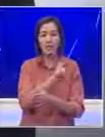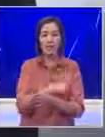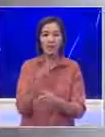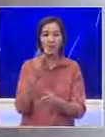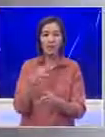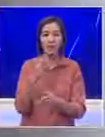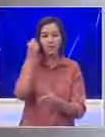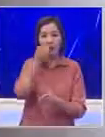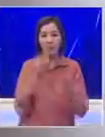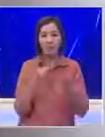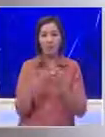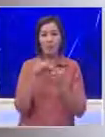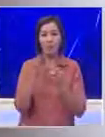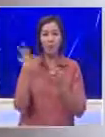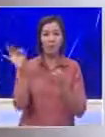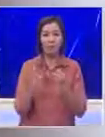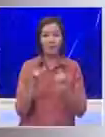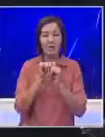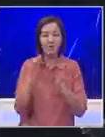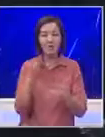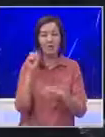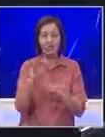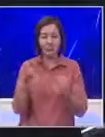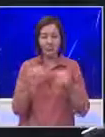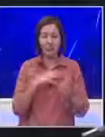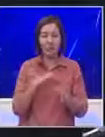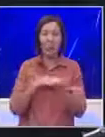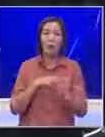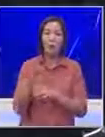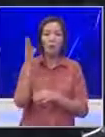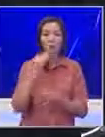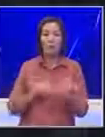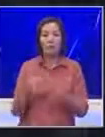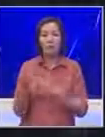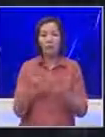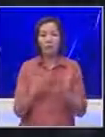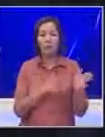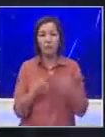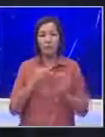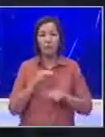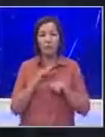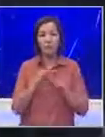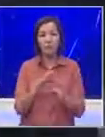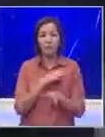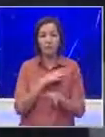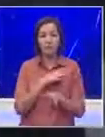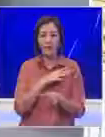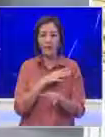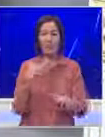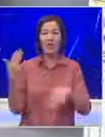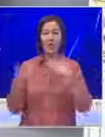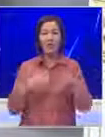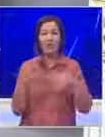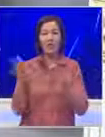2030 жылға қарай 15%-ға дейін арттыруға тапсырма берген. Оны орындау үшін Алматы облысында жүйелі жұмыстар жүргізіліп